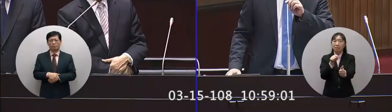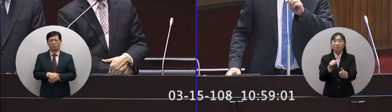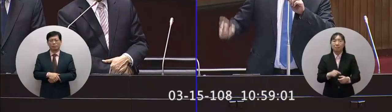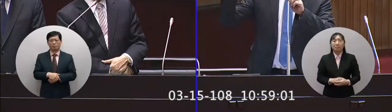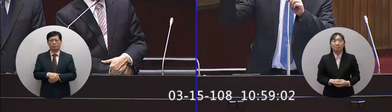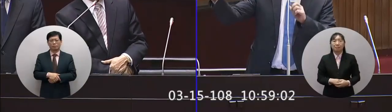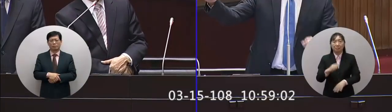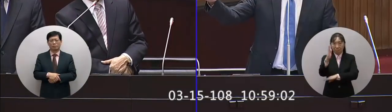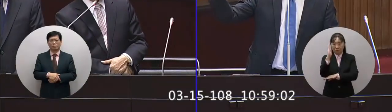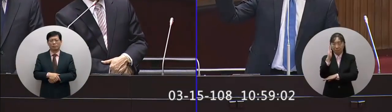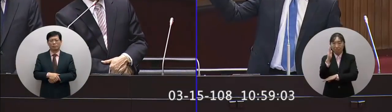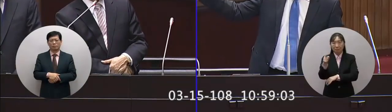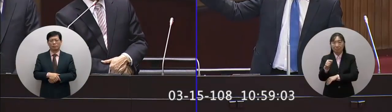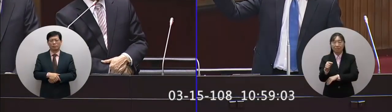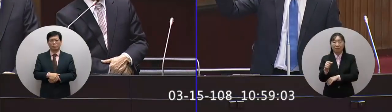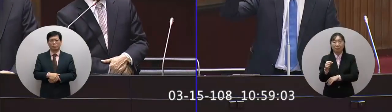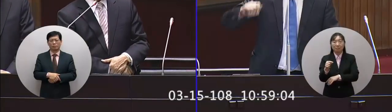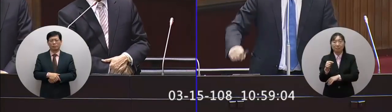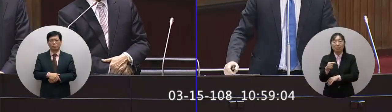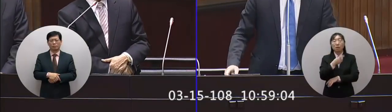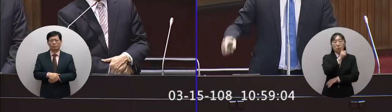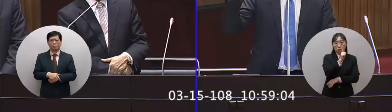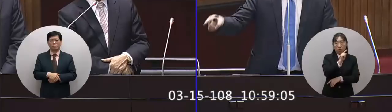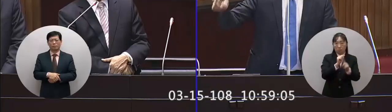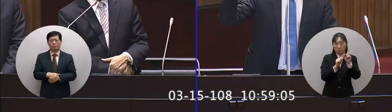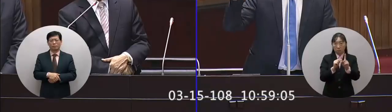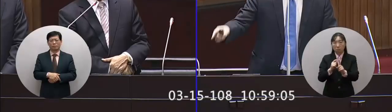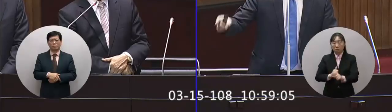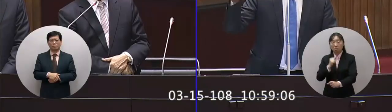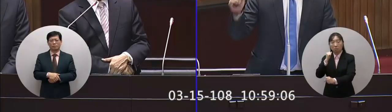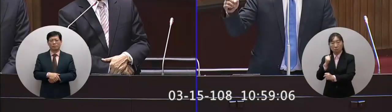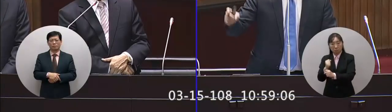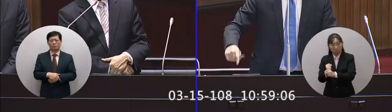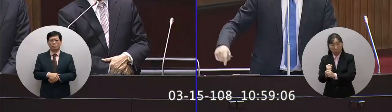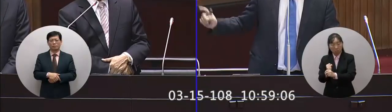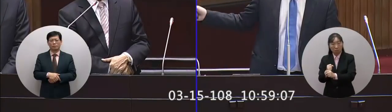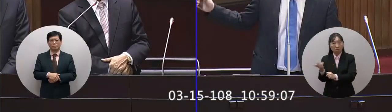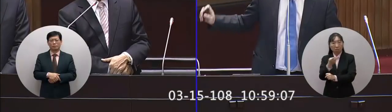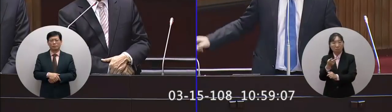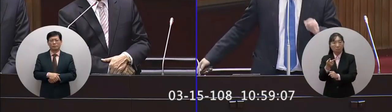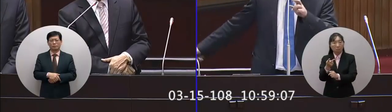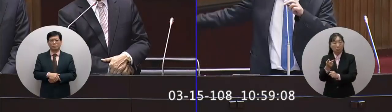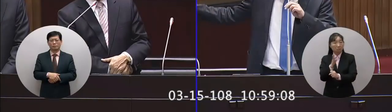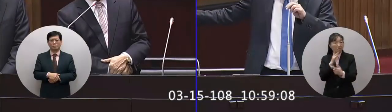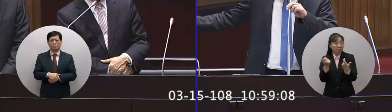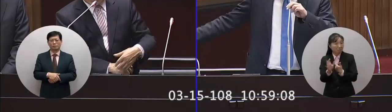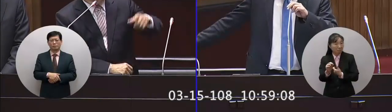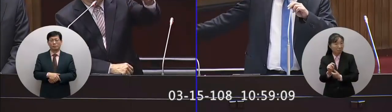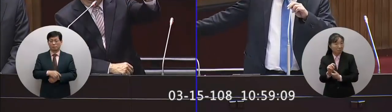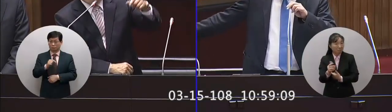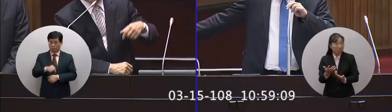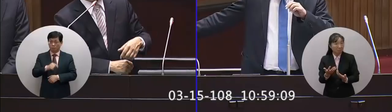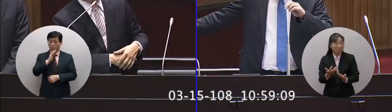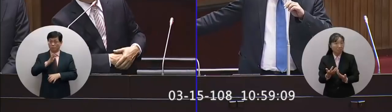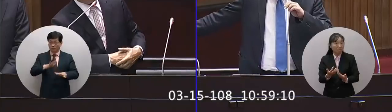么？政府上面嘴巴讲的是一套，实际在上面的作为上是不是有相符合？ 那这